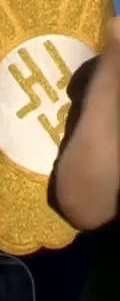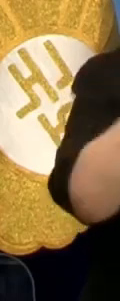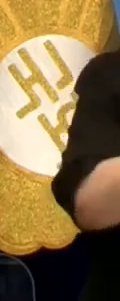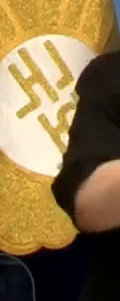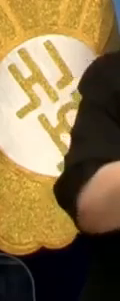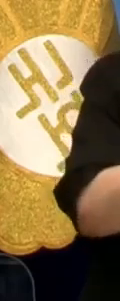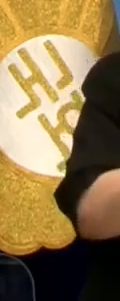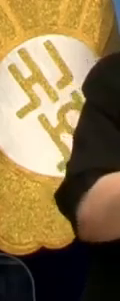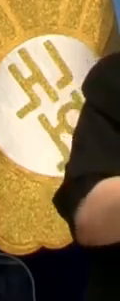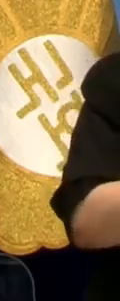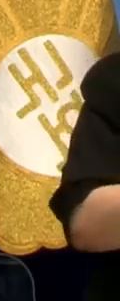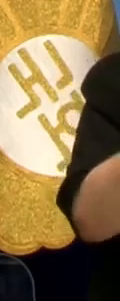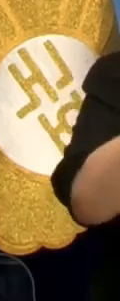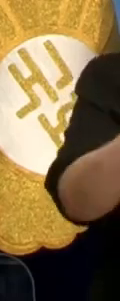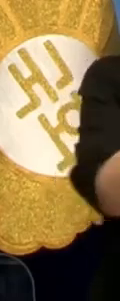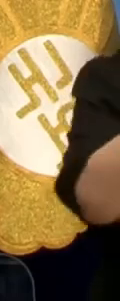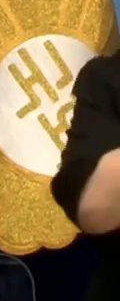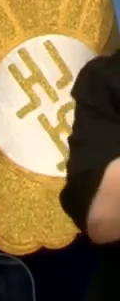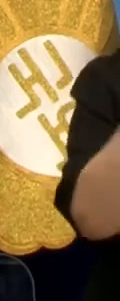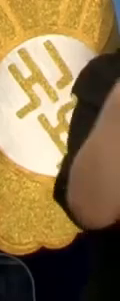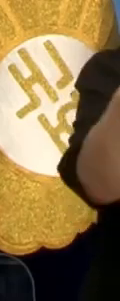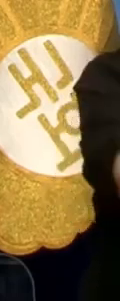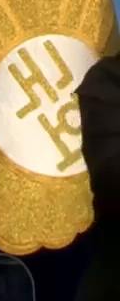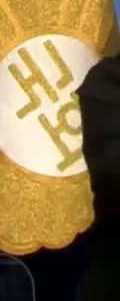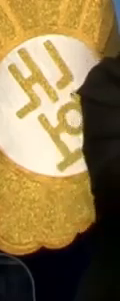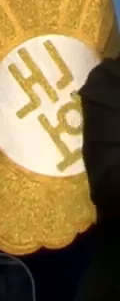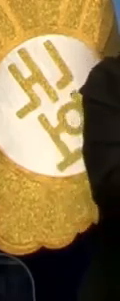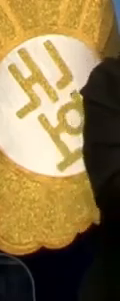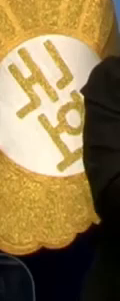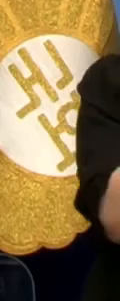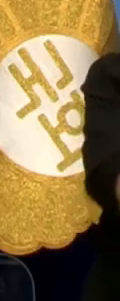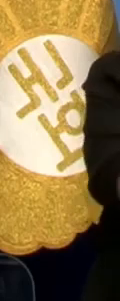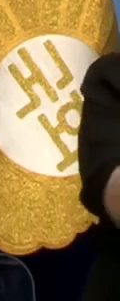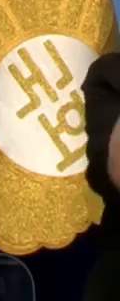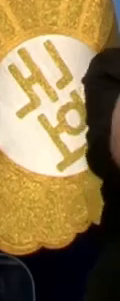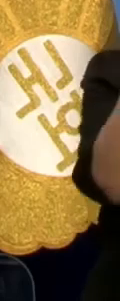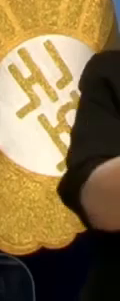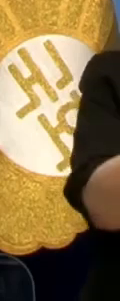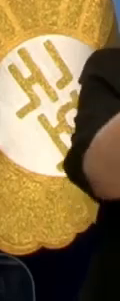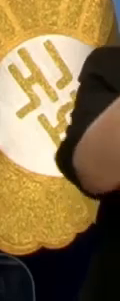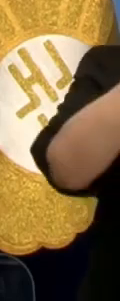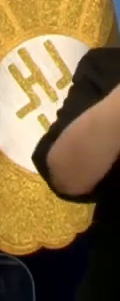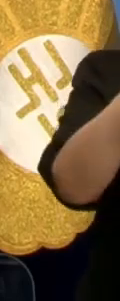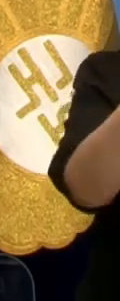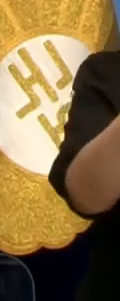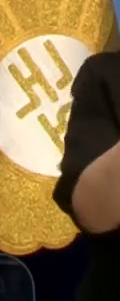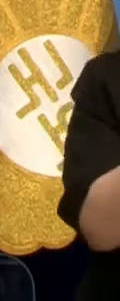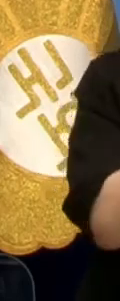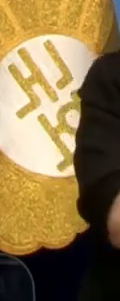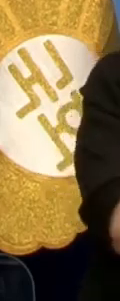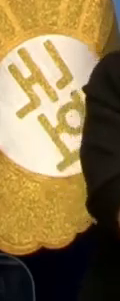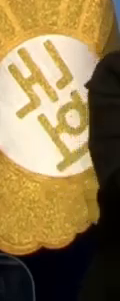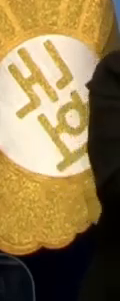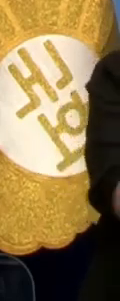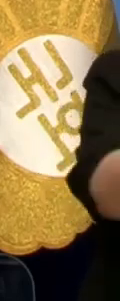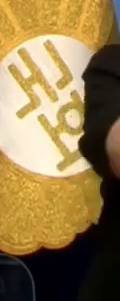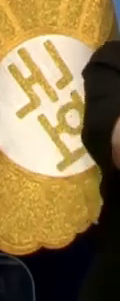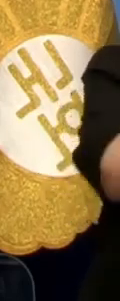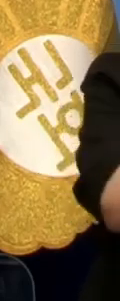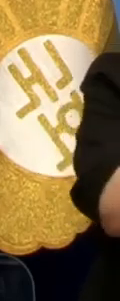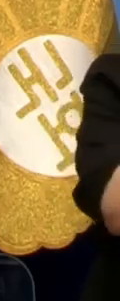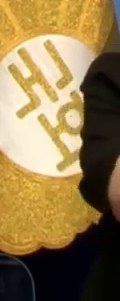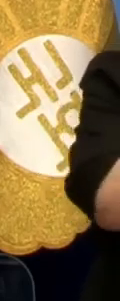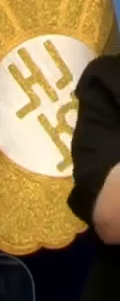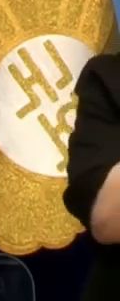비롯해서 지방의 위기지역 같은 다른 분야의 기본소득 정책은 해당 분야 공약을 발표할 때